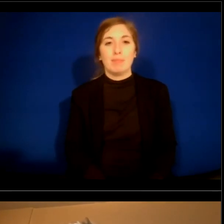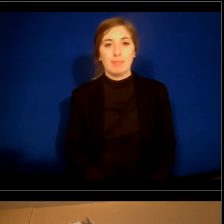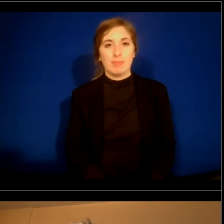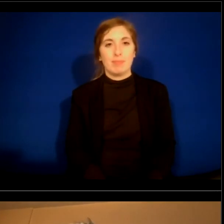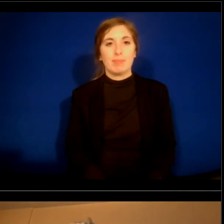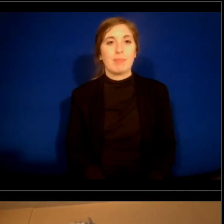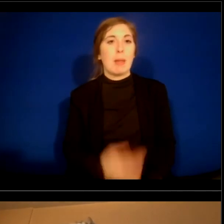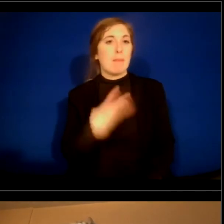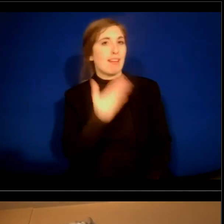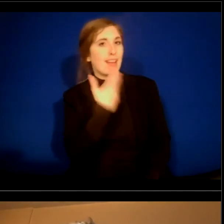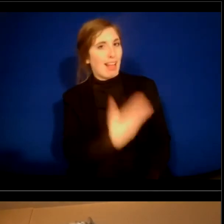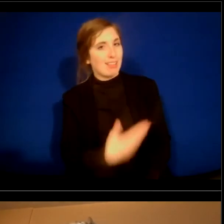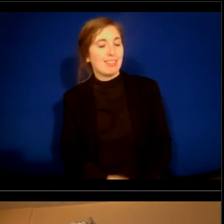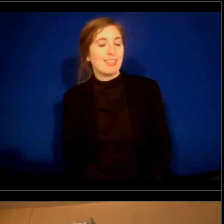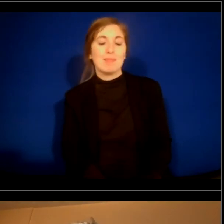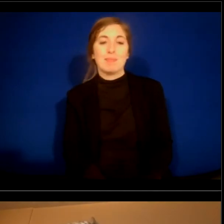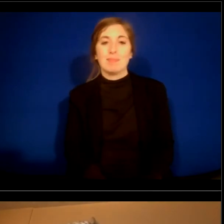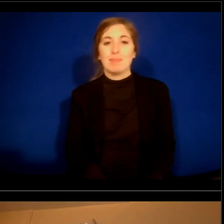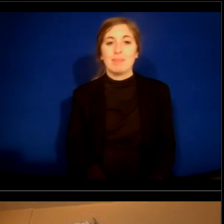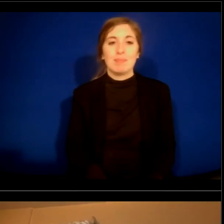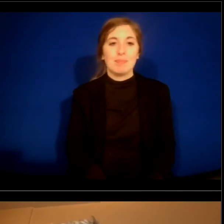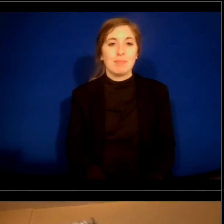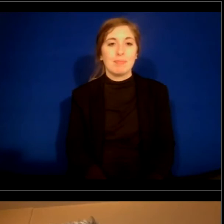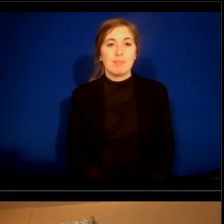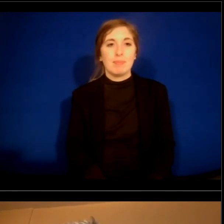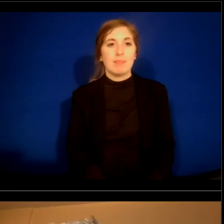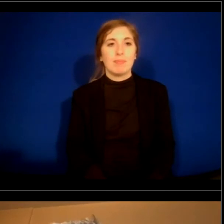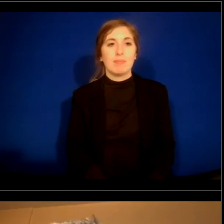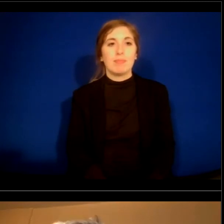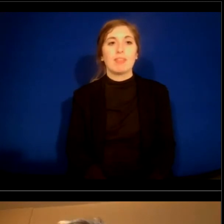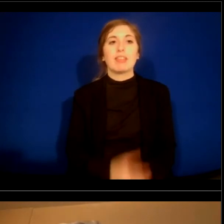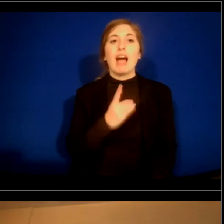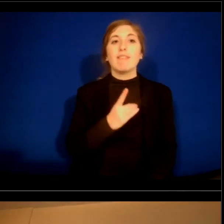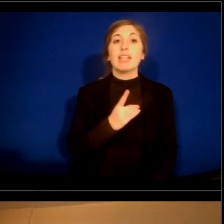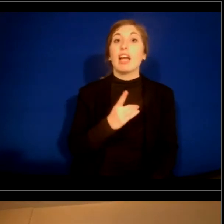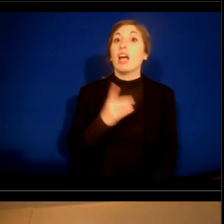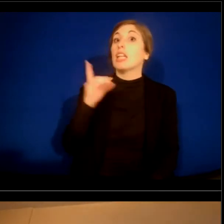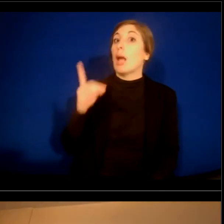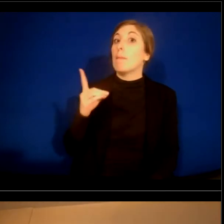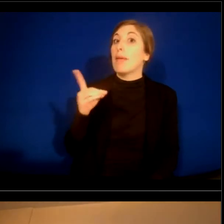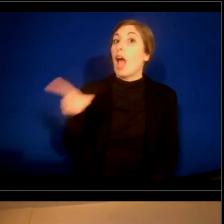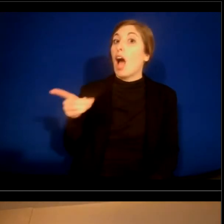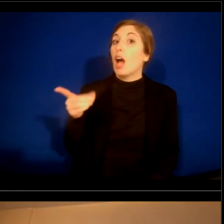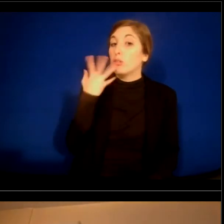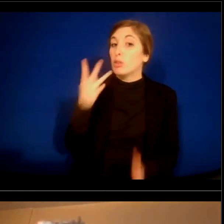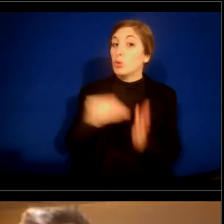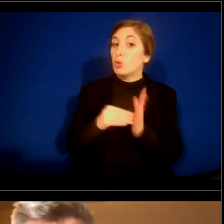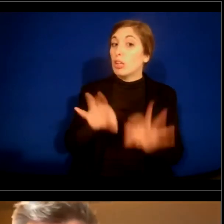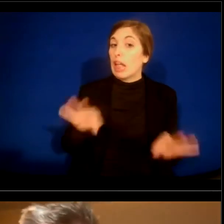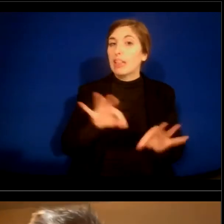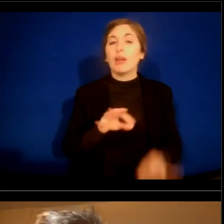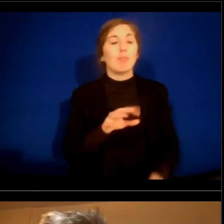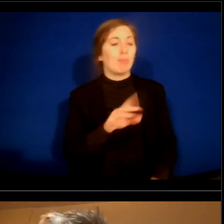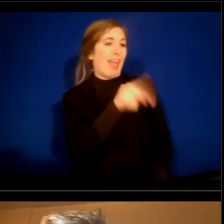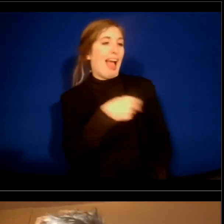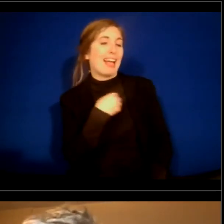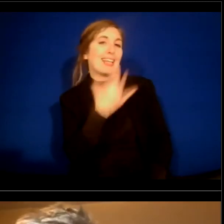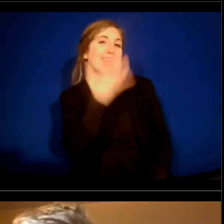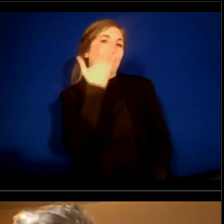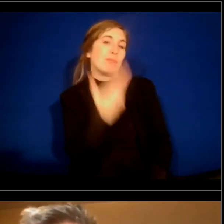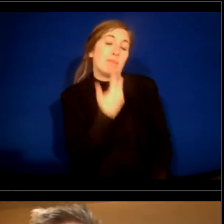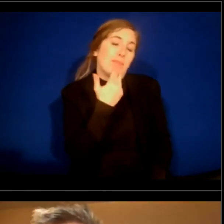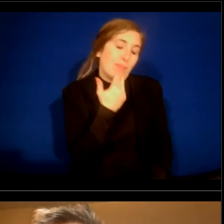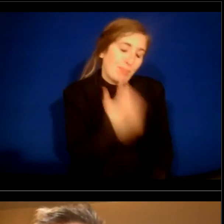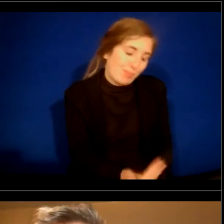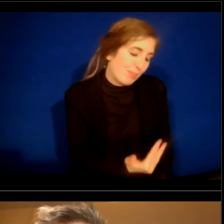sempre più il ruolo dello psicologo sia un ruolo estremamente prezioso, perché riesce ad essere un ponte tra tante professionalità